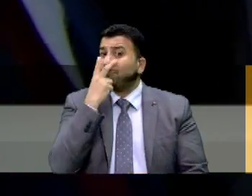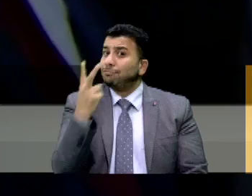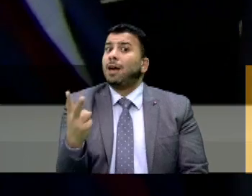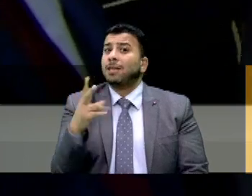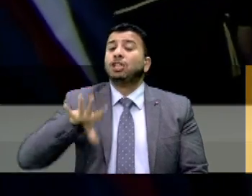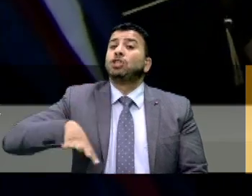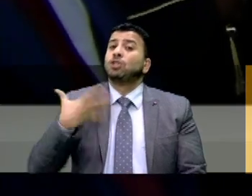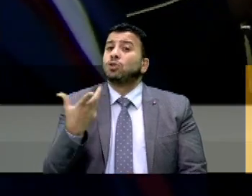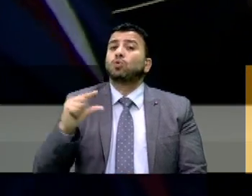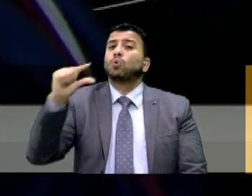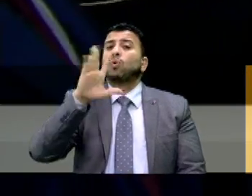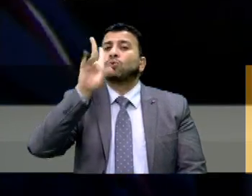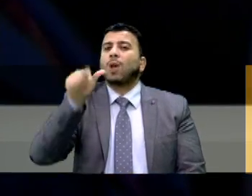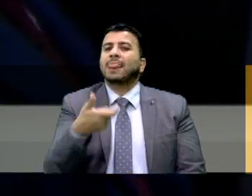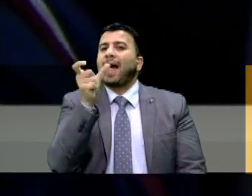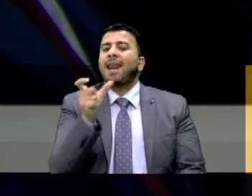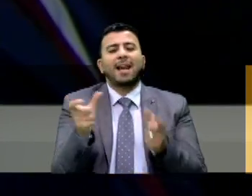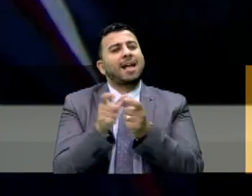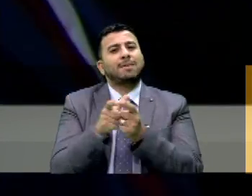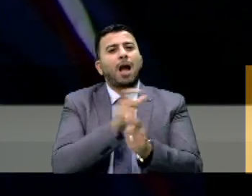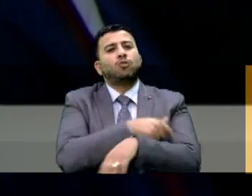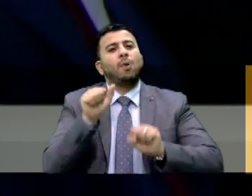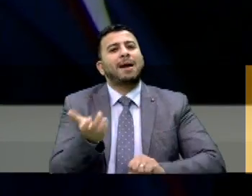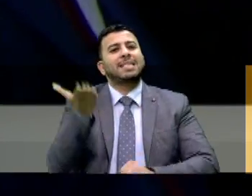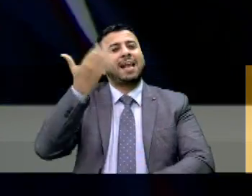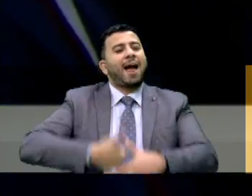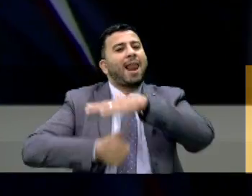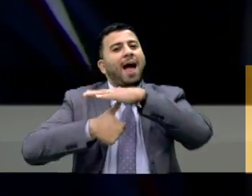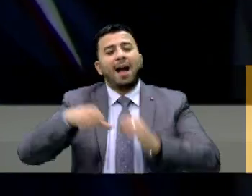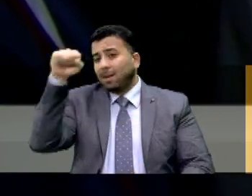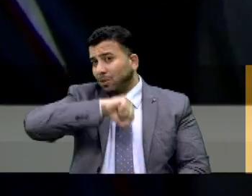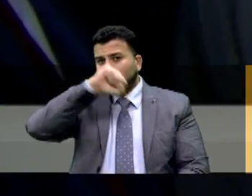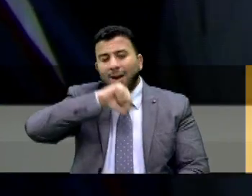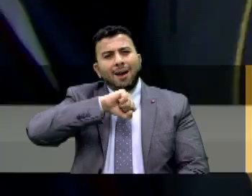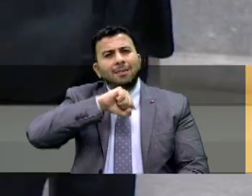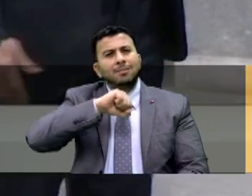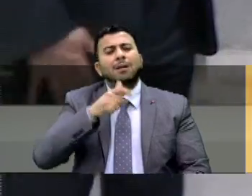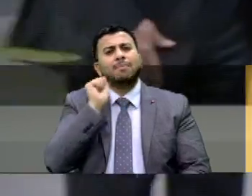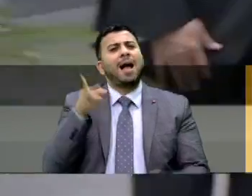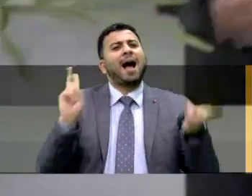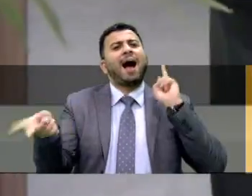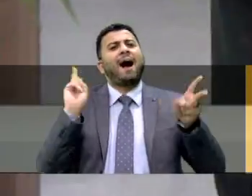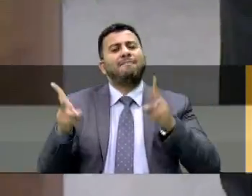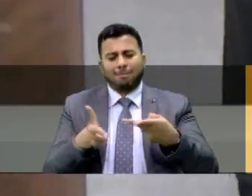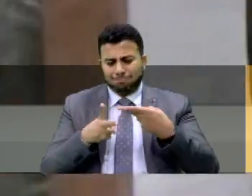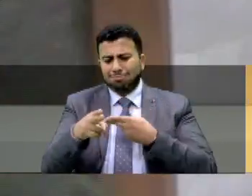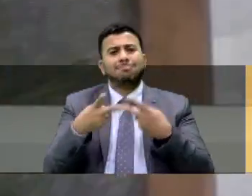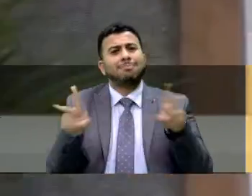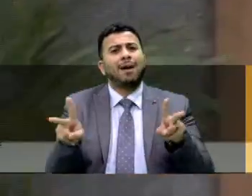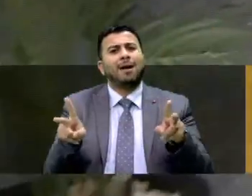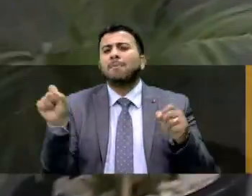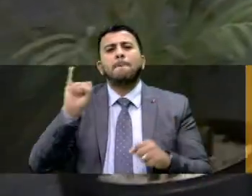صاحب السمو الشيخ الدكتور سلطان بن محمد القاسمي عضو المجلس الأعلى حاكم إمارة الشارقة حفل افتتاح معهد